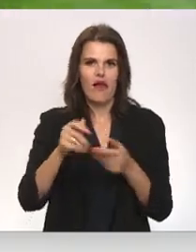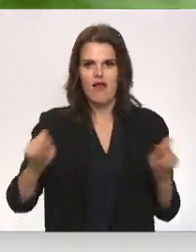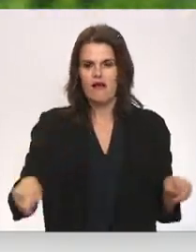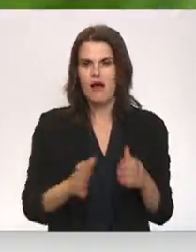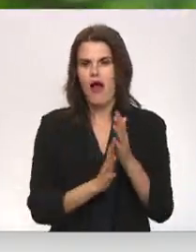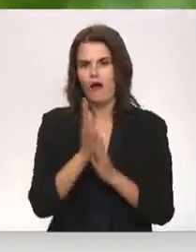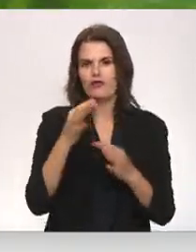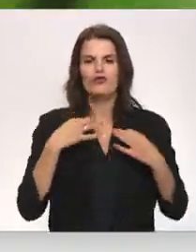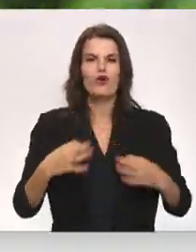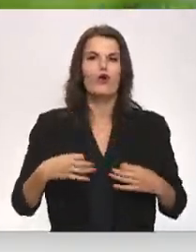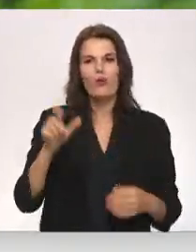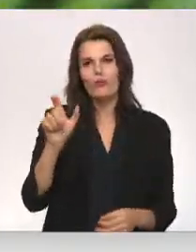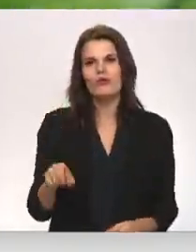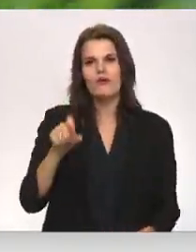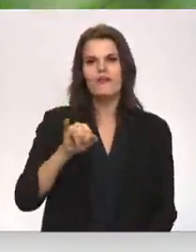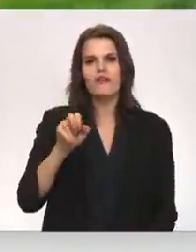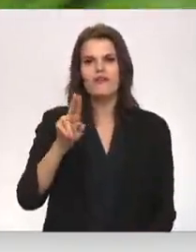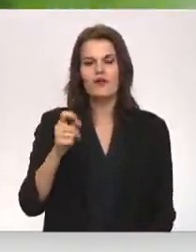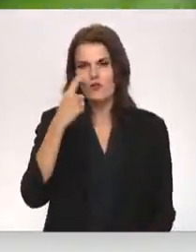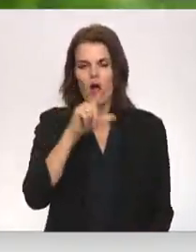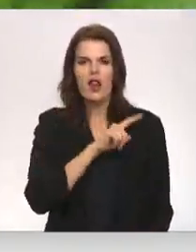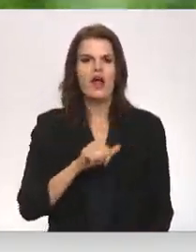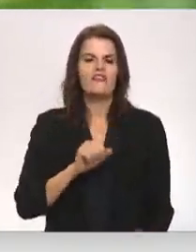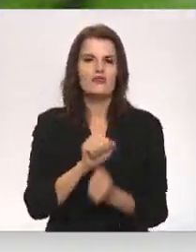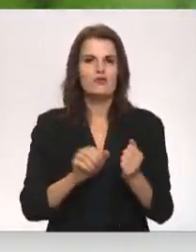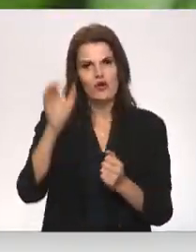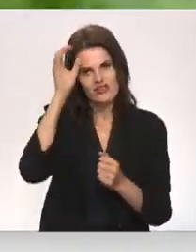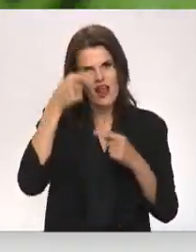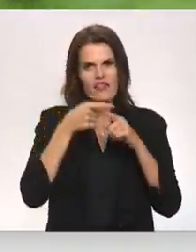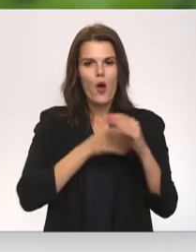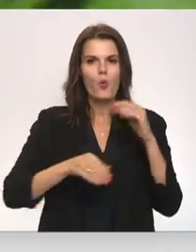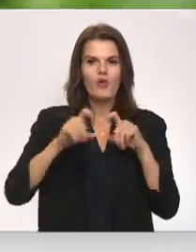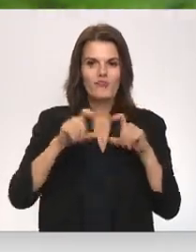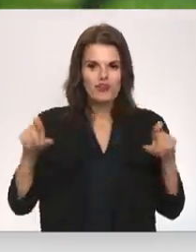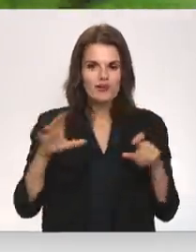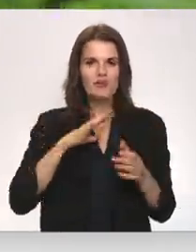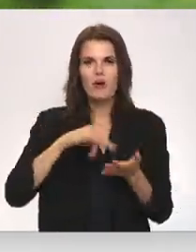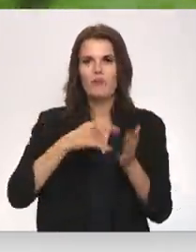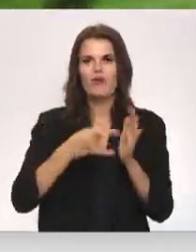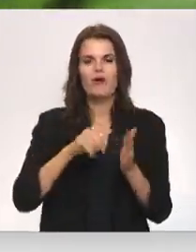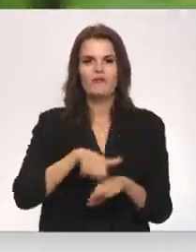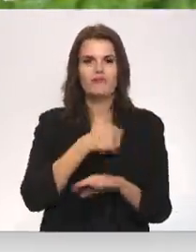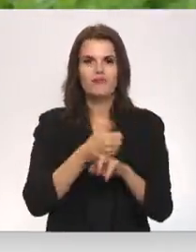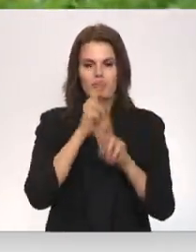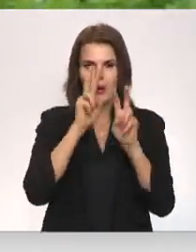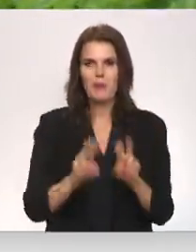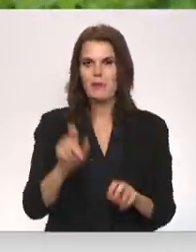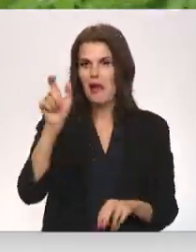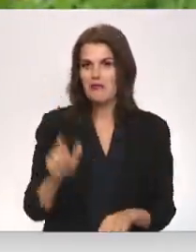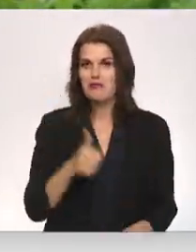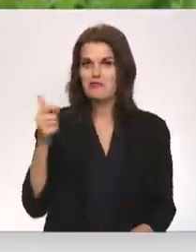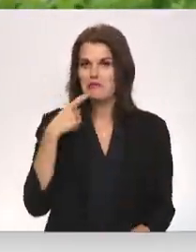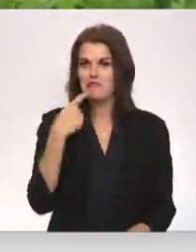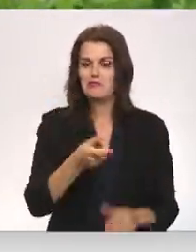audzēšanu. Profesora Tatjana Ķince no Latvijas Biozinātņu un tehnoloģiju universitātes bija projekta vadošā pētniece. Viņa atzina,